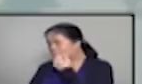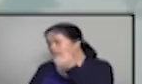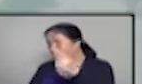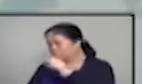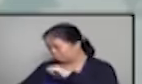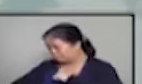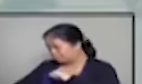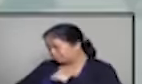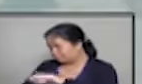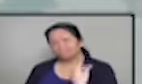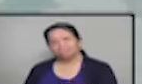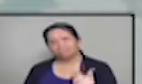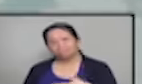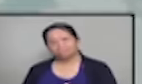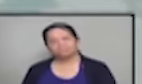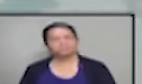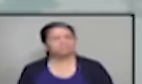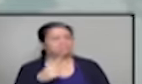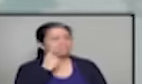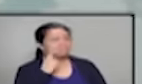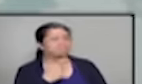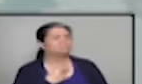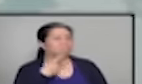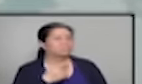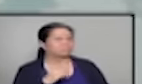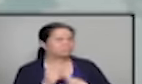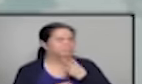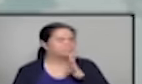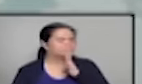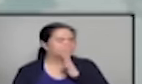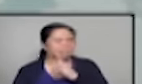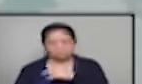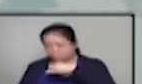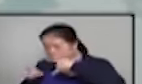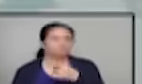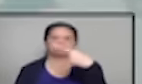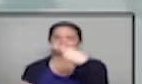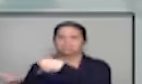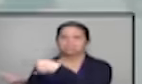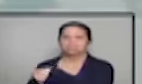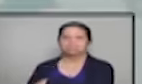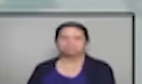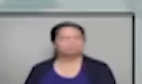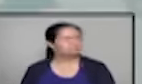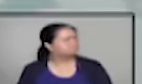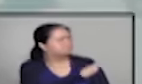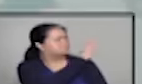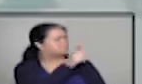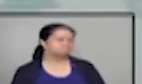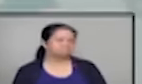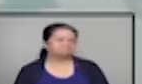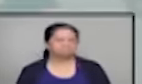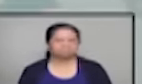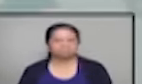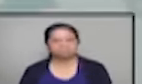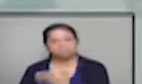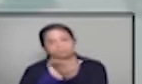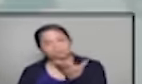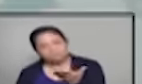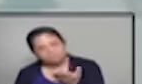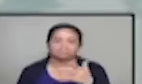yung matapang. Siya pa yung matapang. Na may mga voice record po ko eh. So binubuli ka nito palagi? Opo, malakas loob, matapang. O yan,